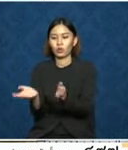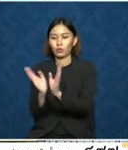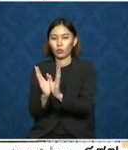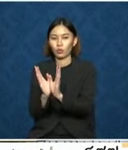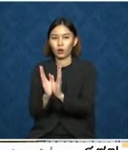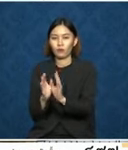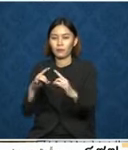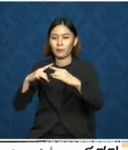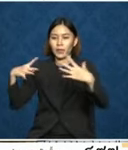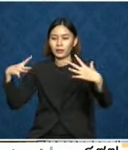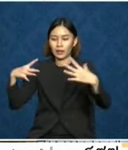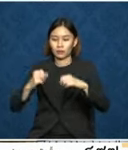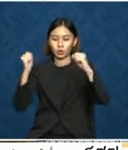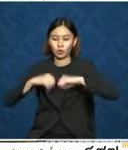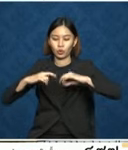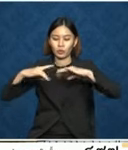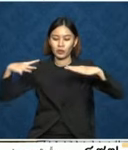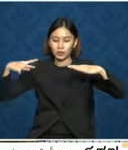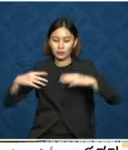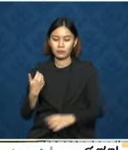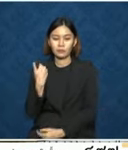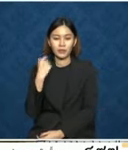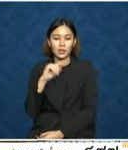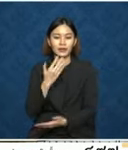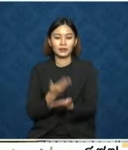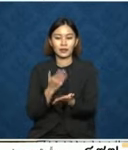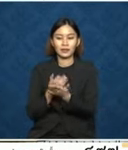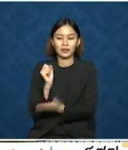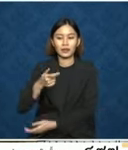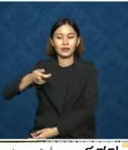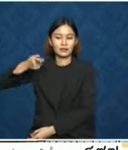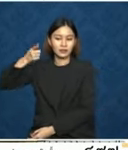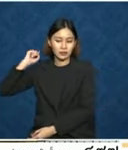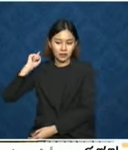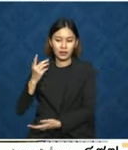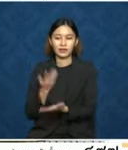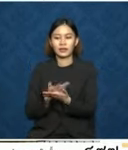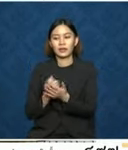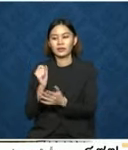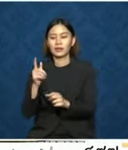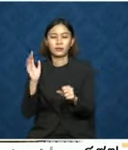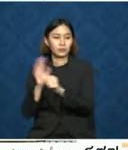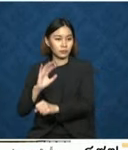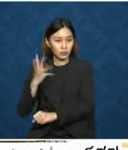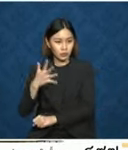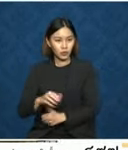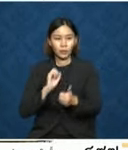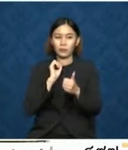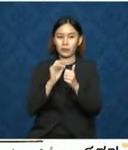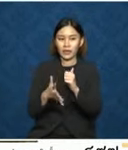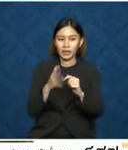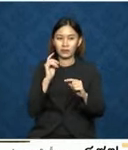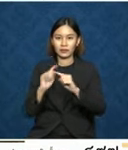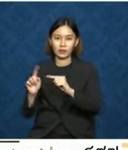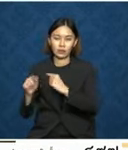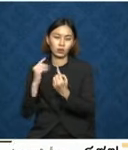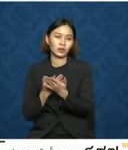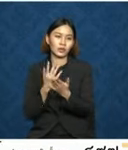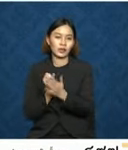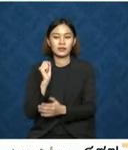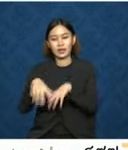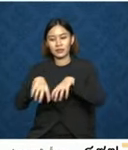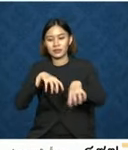ชีวิตไม่ตรงตามข้อตกลงไม่เป็นไม่ว่าจะเป็นการจ่ายเงินล่าช้าจ่ายเงินไม่ครบตามจำนวนไม่ทันต่อความจำเป็นในการใช้จ่ายในการ